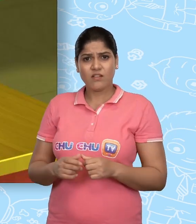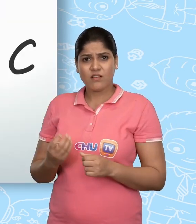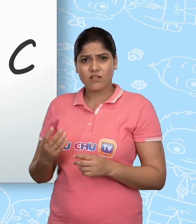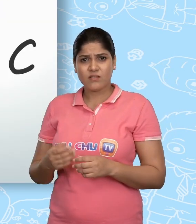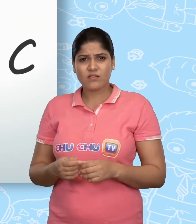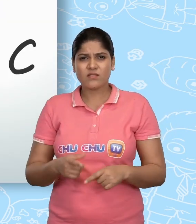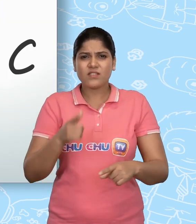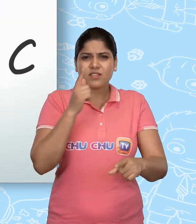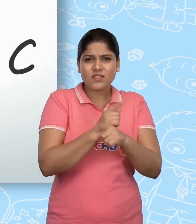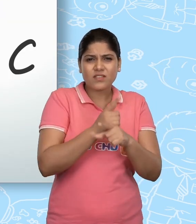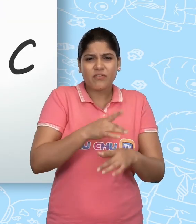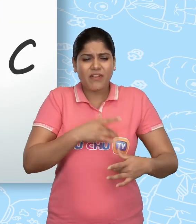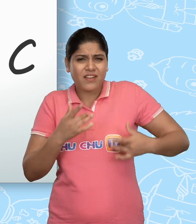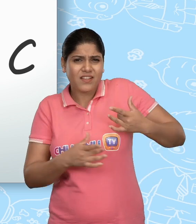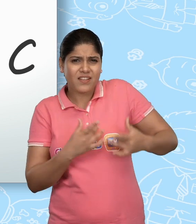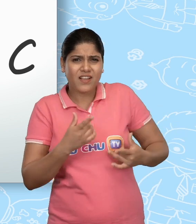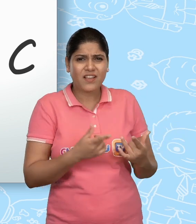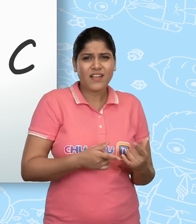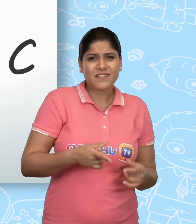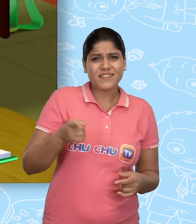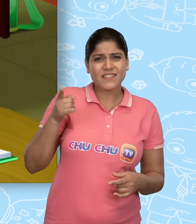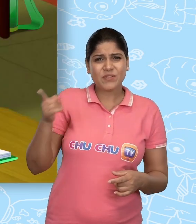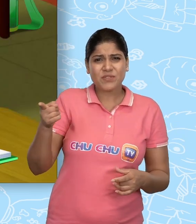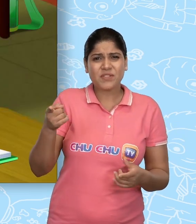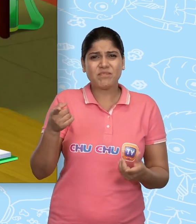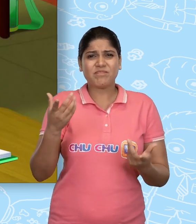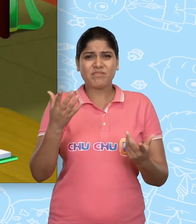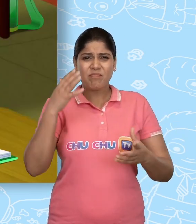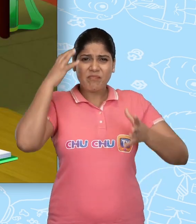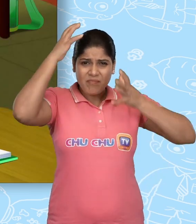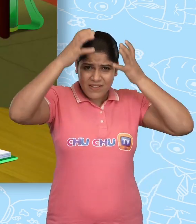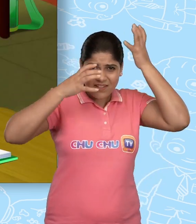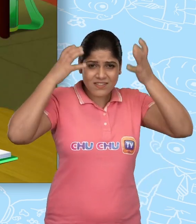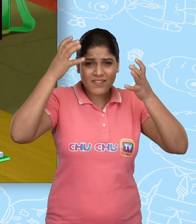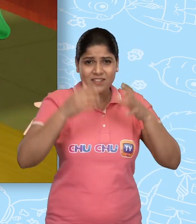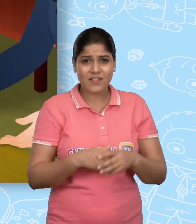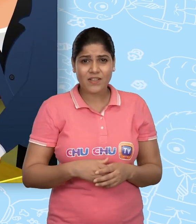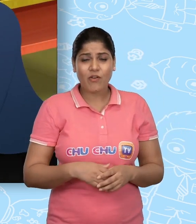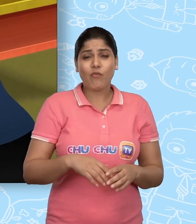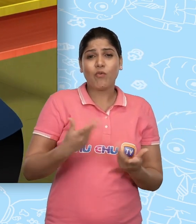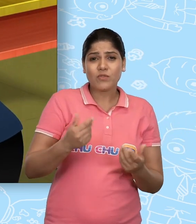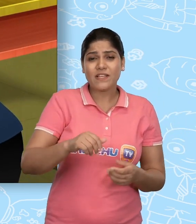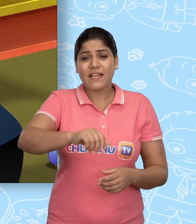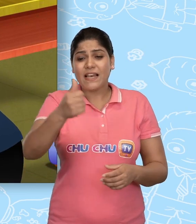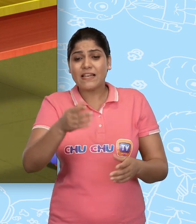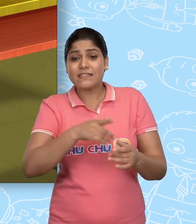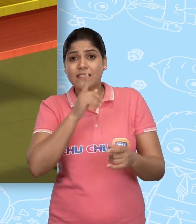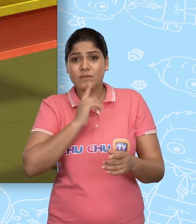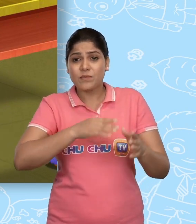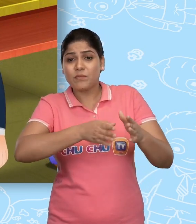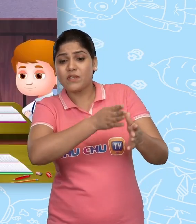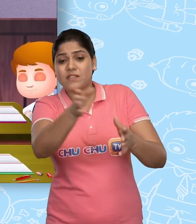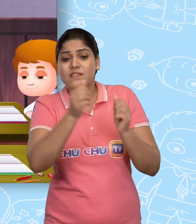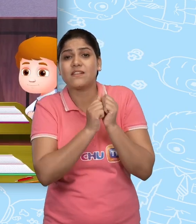हाँ? मिस डॉर्थी ने महसूस किया कि चाचा किसी बात को लेकर परेशान था। वो उसे एक